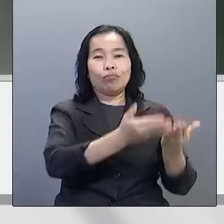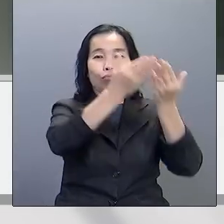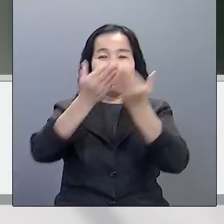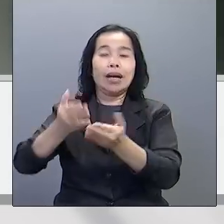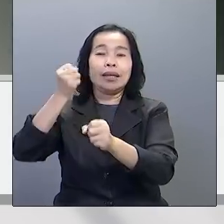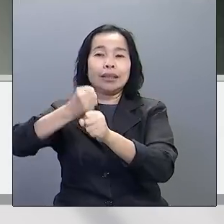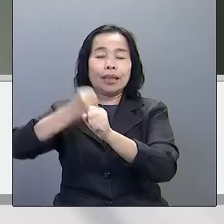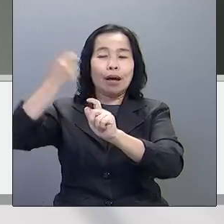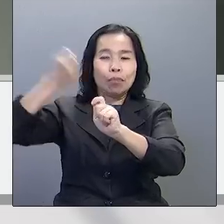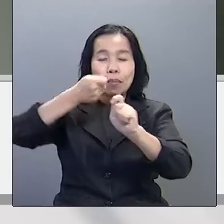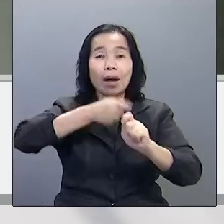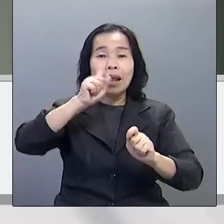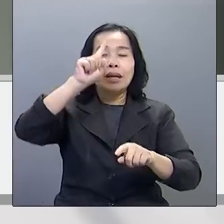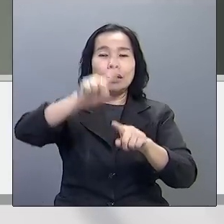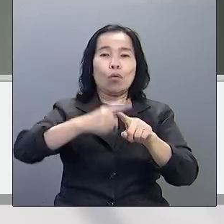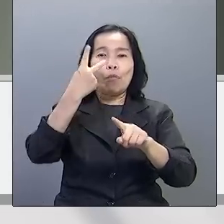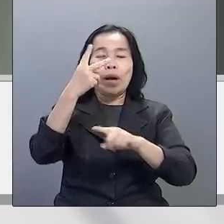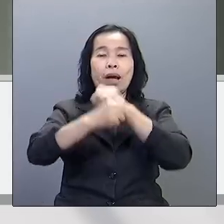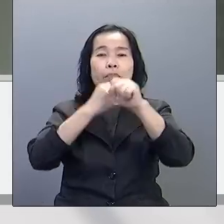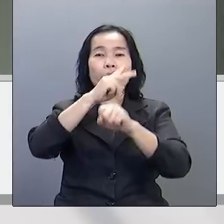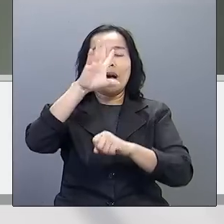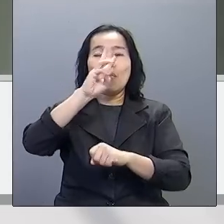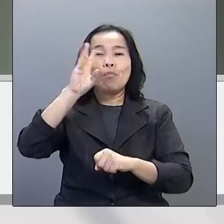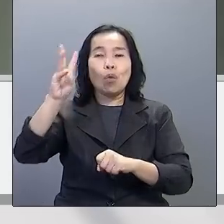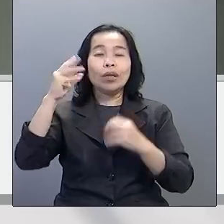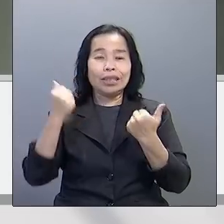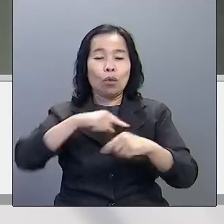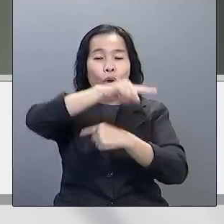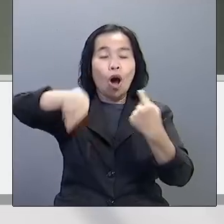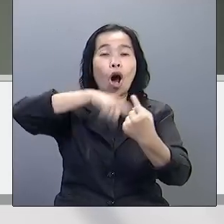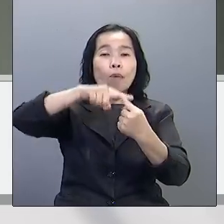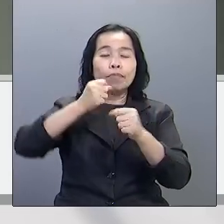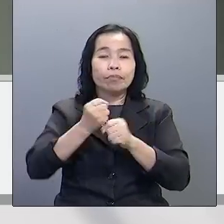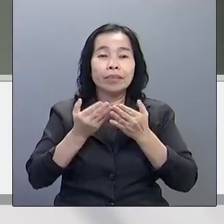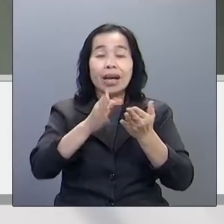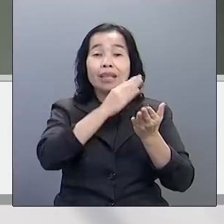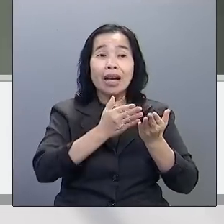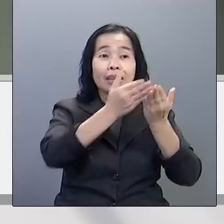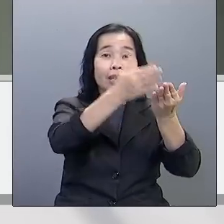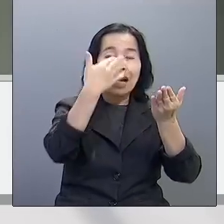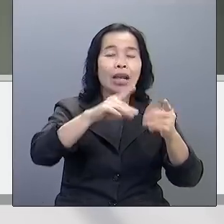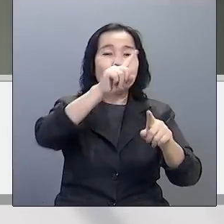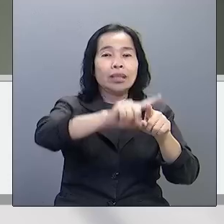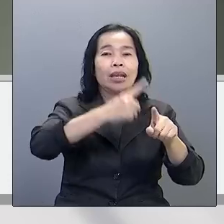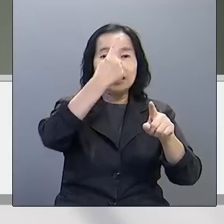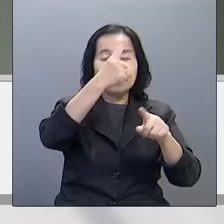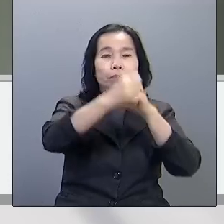นอู่ในเดือนกุมภาพันธ์ปี2566ค่ะหลังจากเรือออกปฏิบัติราชการตั้งแต่มกราค